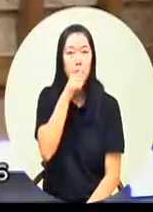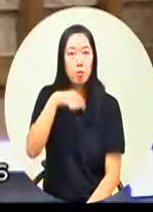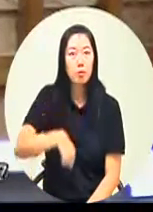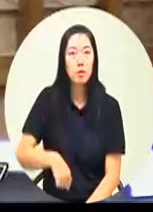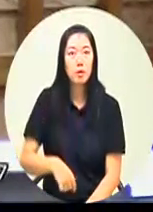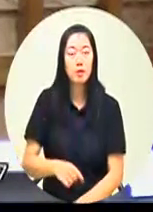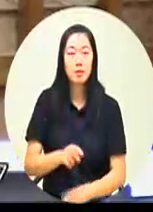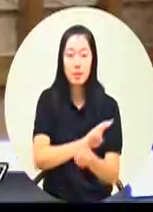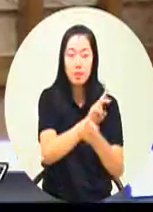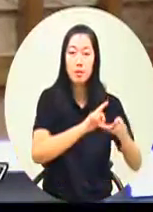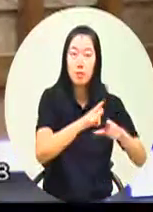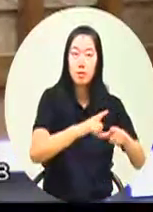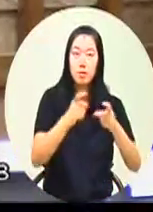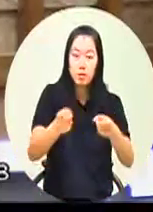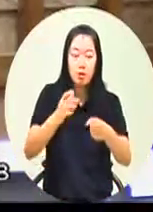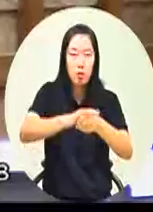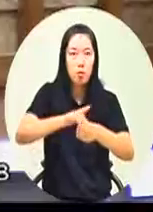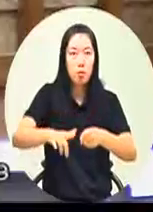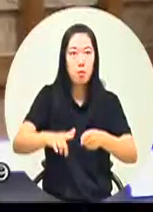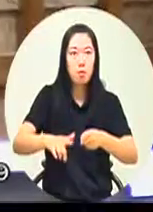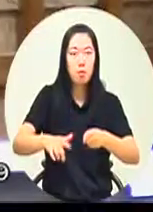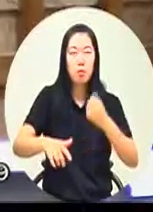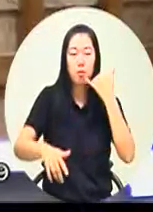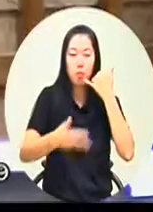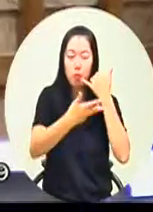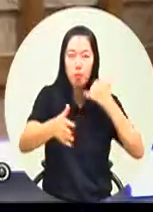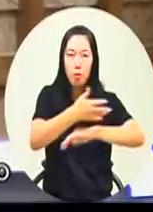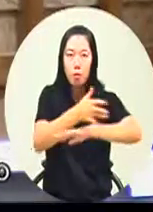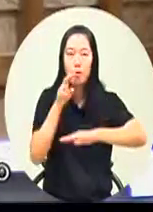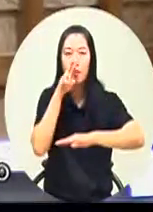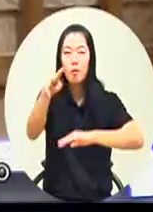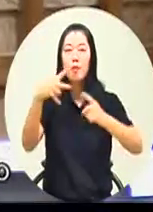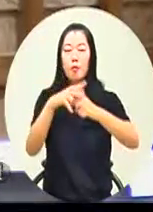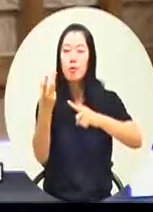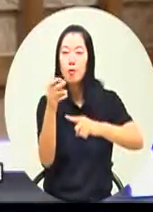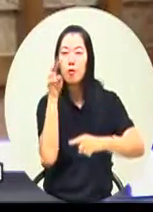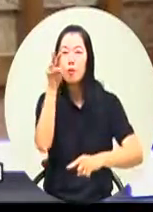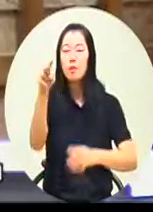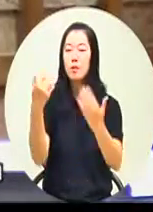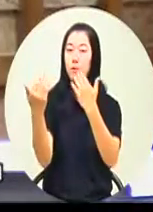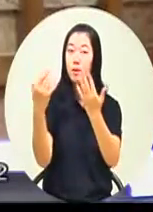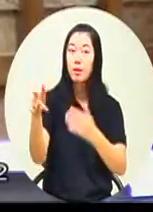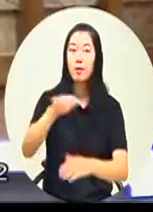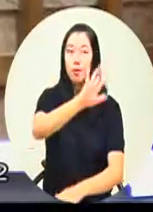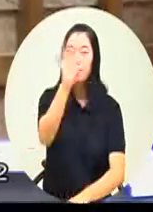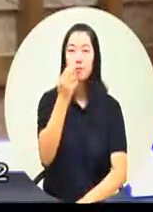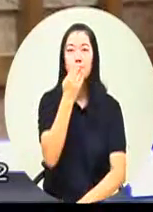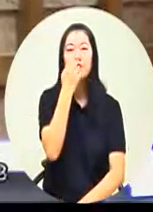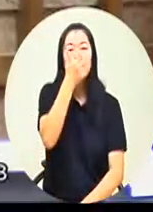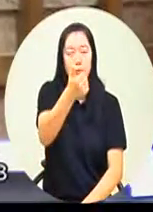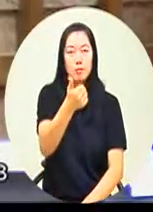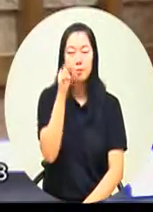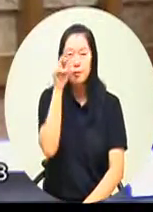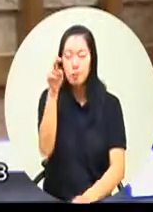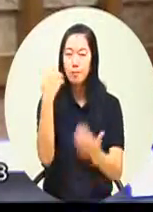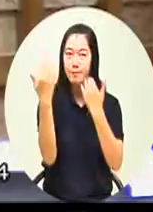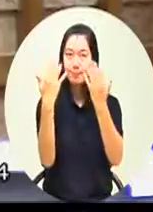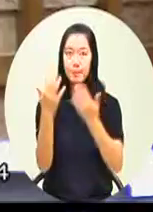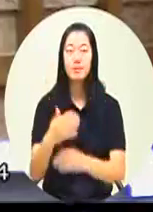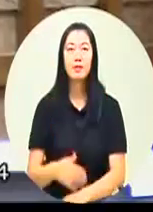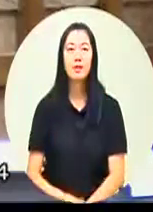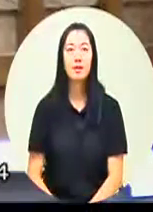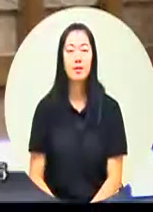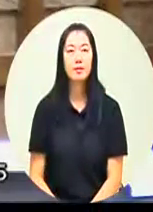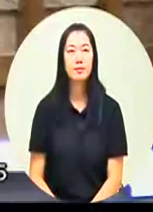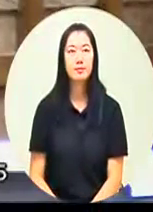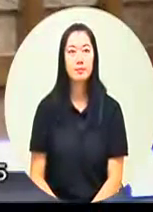园的港埔那边，其实海边就是可以看到小琉球了。在天气很好的时候，我们就可以看到很清楚的看